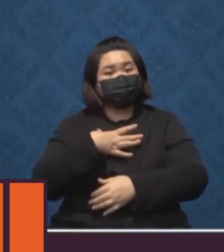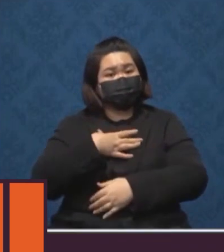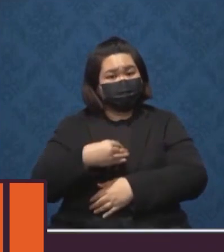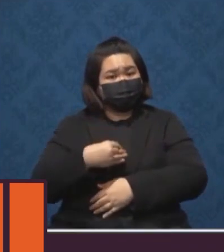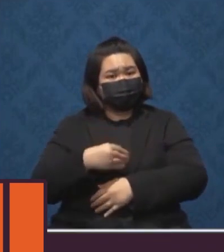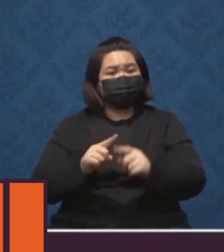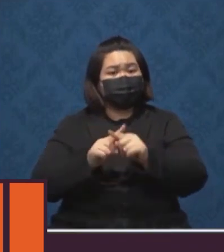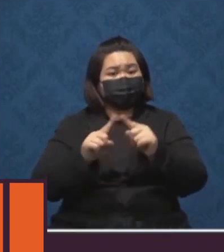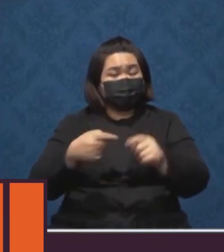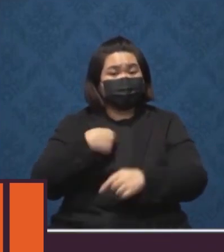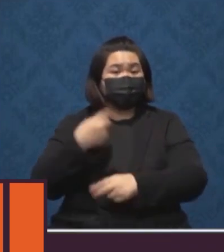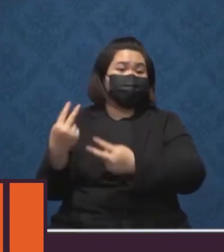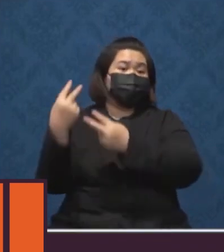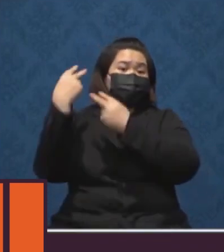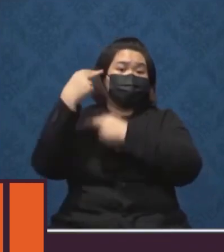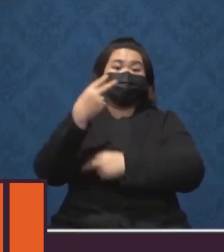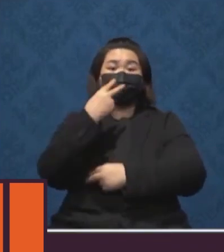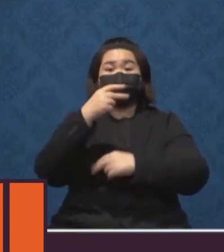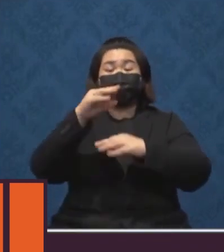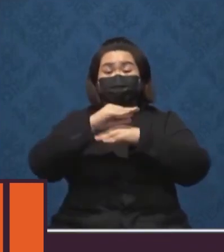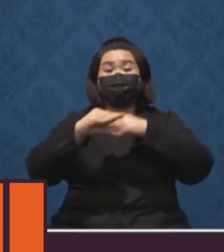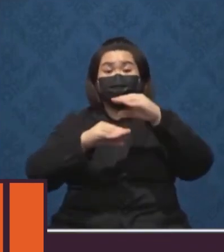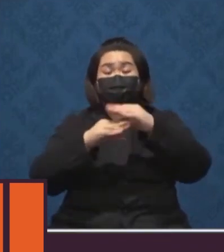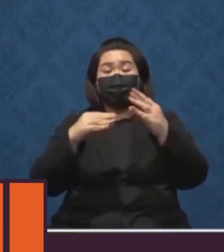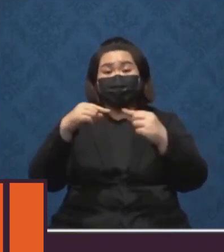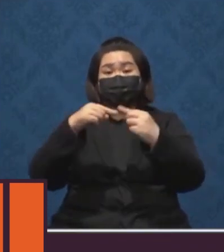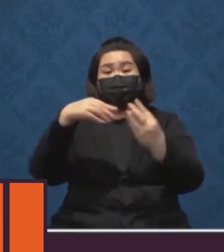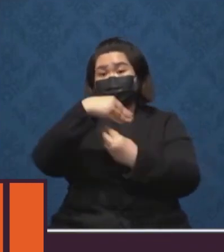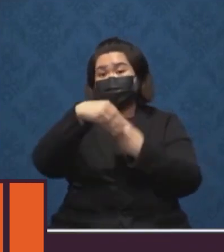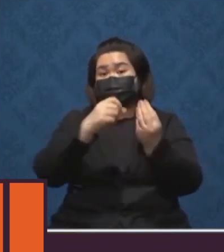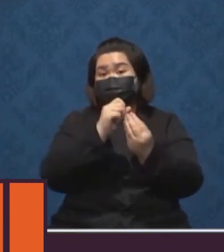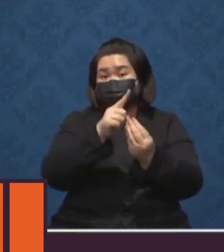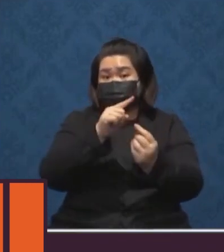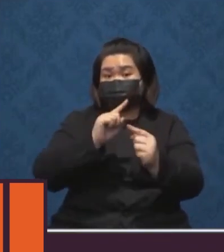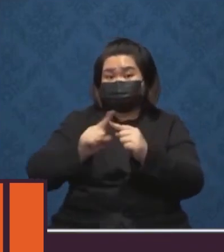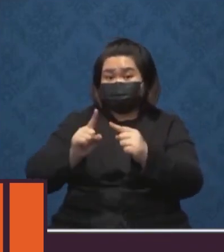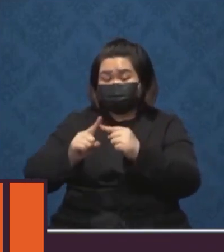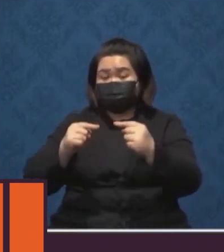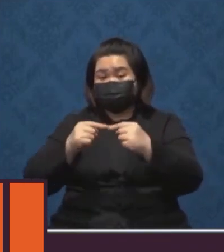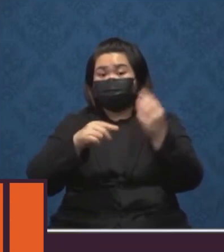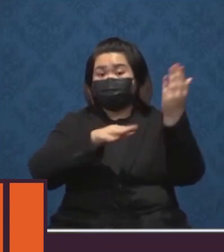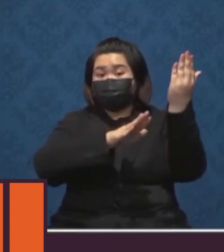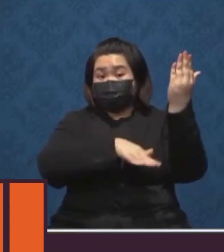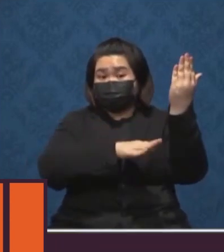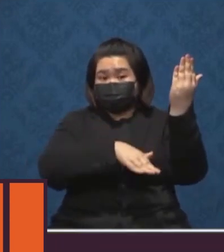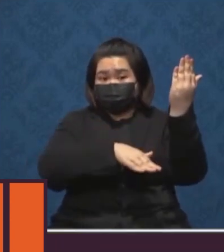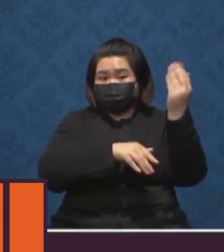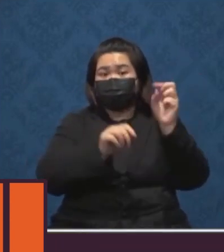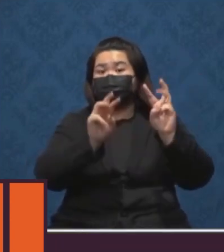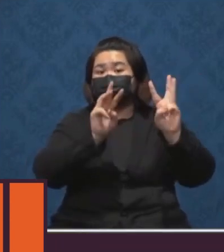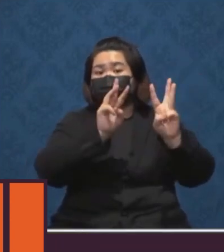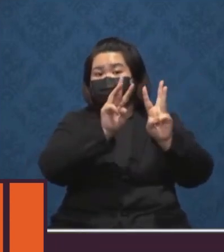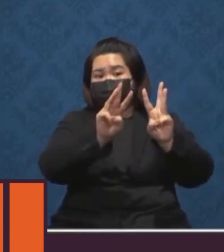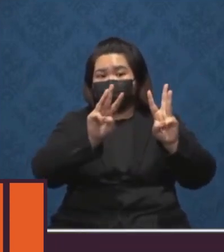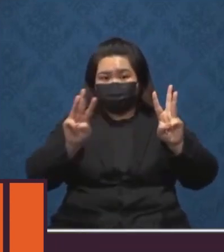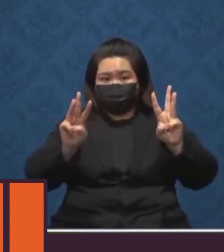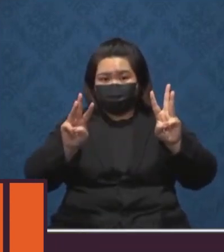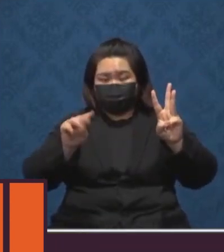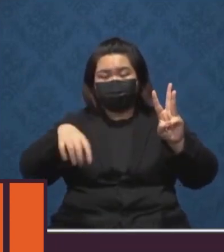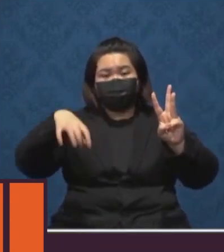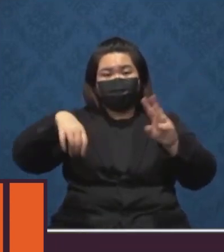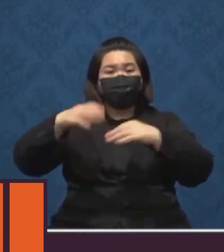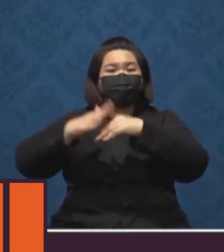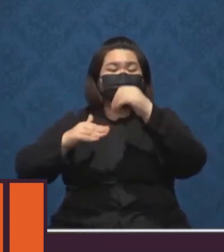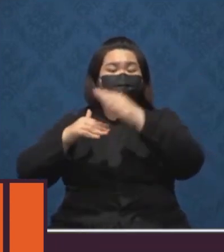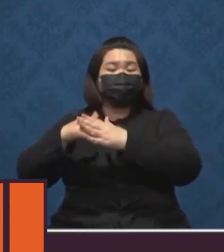ย้อนดูผลการดำเนินงานโครงการพัฒนาเศรษฐกิจและส่งเสรมสัพยภาพพืนที่จังหดชายแนภาคใต้ในเว็ไต์ของกมพัฒนาฝี